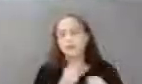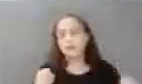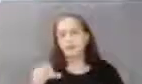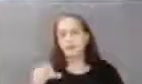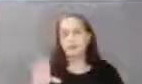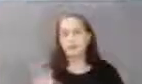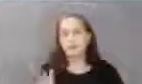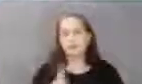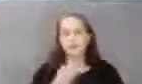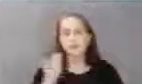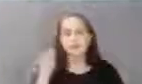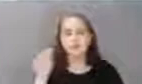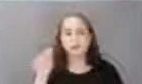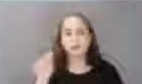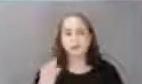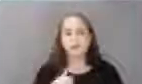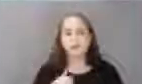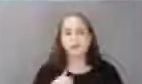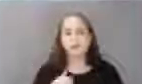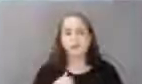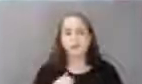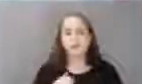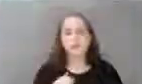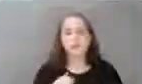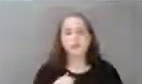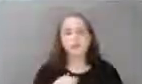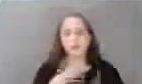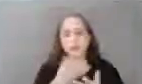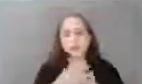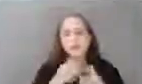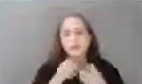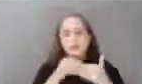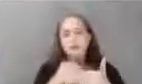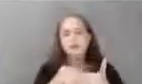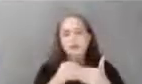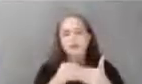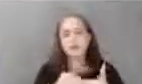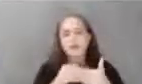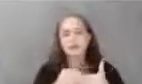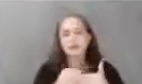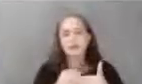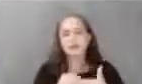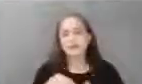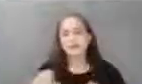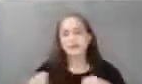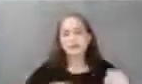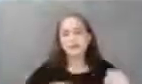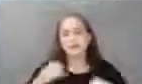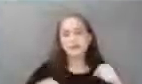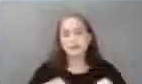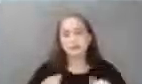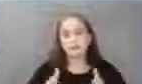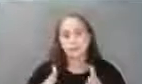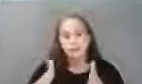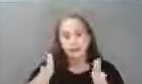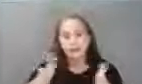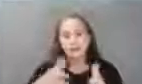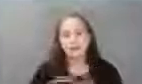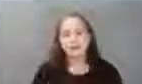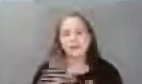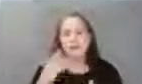po yan ginagawang parking. Nakakaloka kayo. Holiday na holiday. Sumusuway kayo sa batas